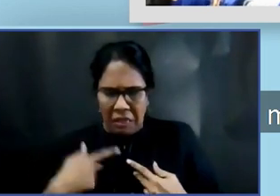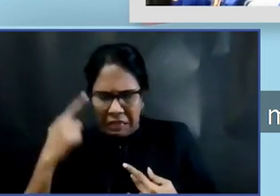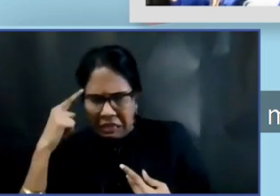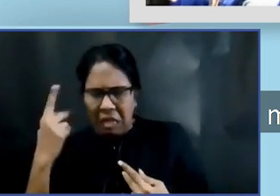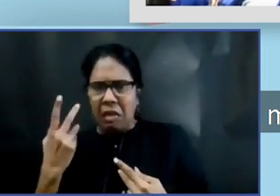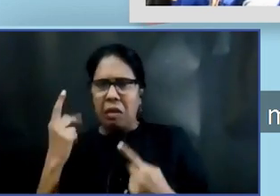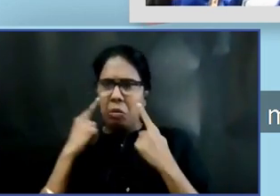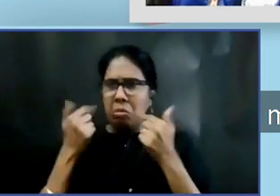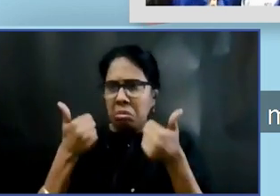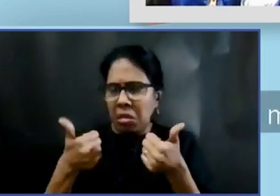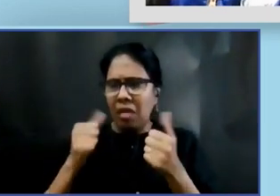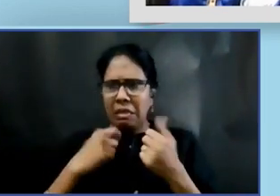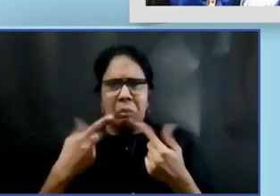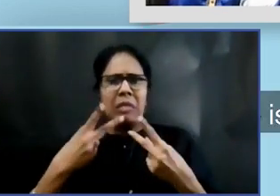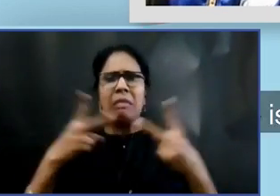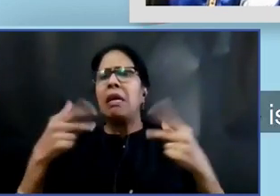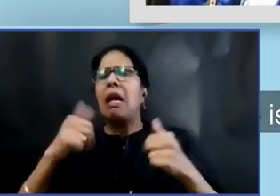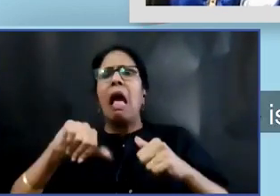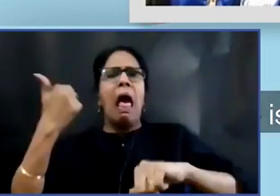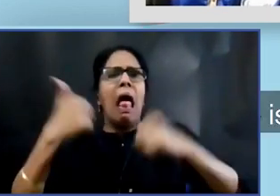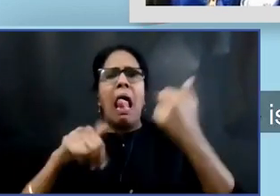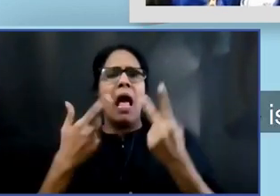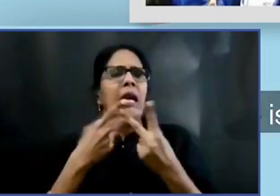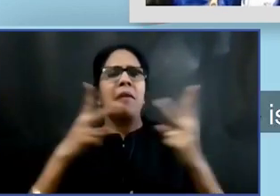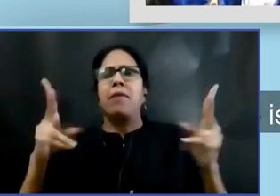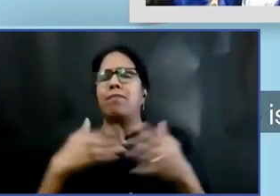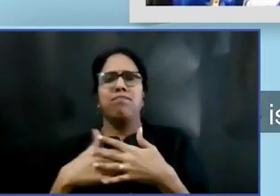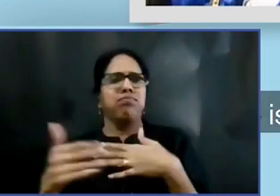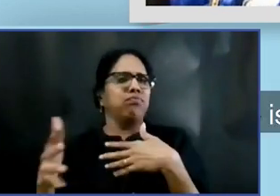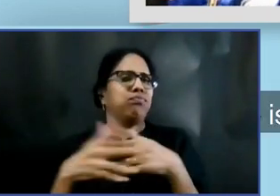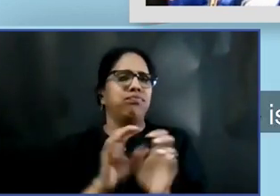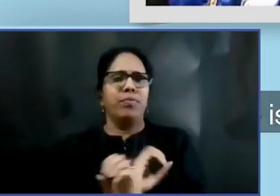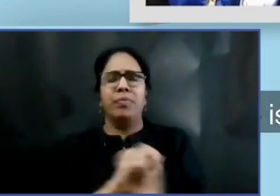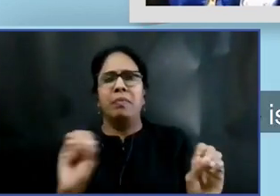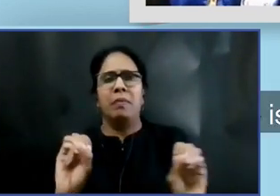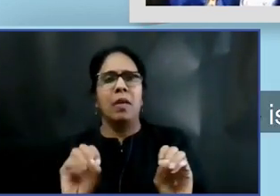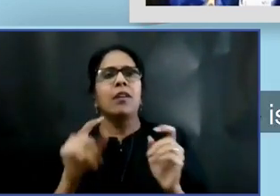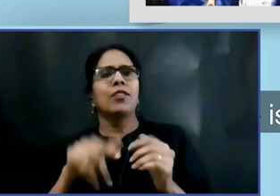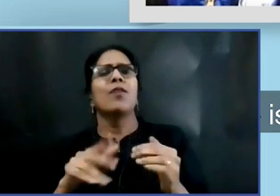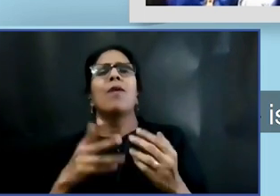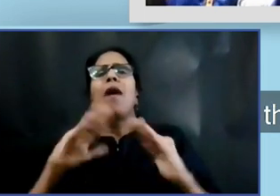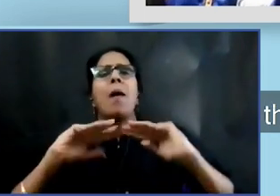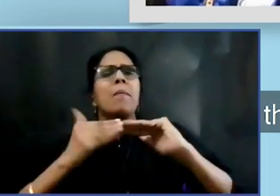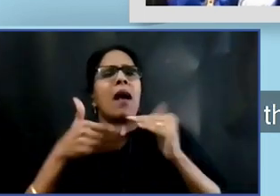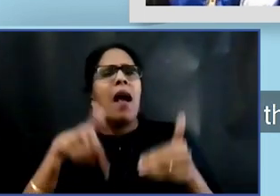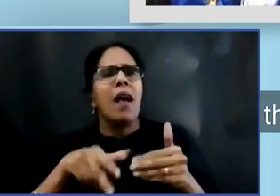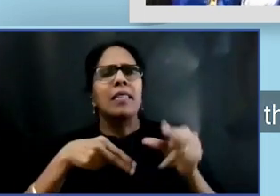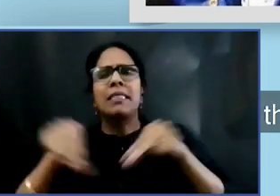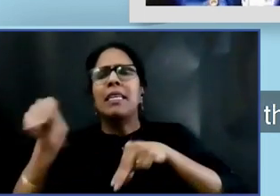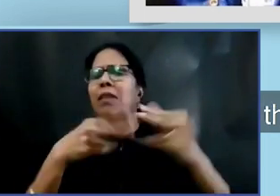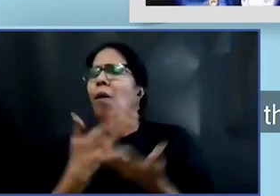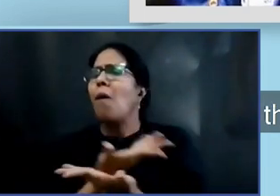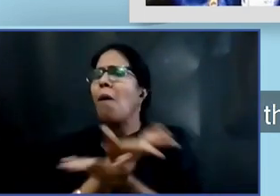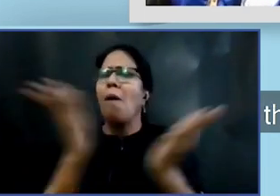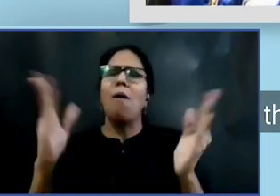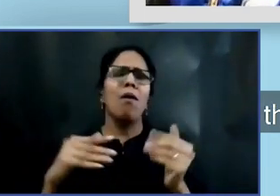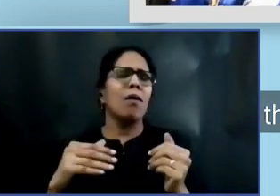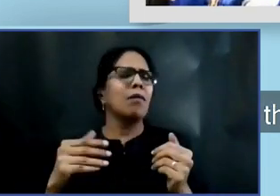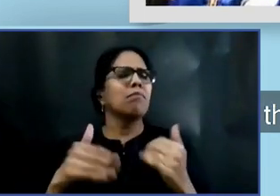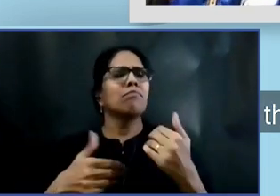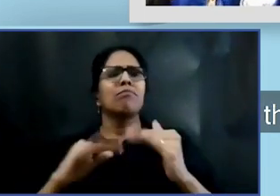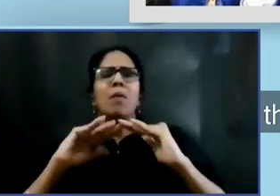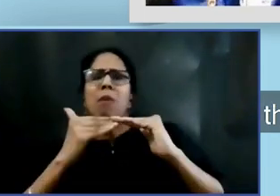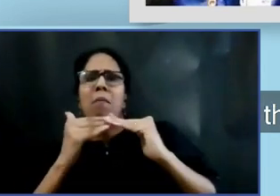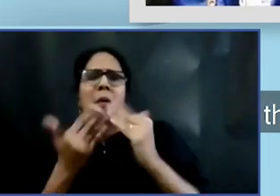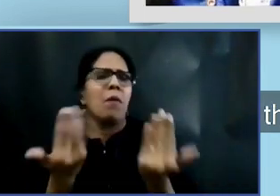फर्क नहीं करता है चेस और ये जो गेम है वो सबके साथ ही खेला जाता है सर तो ये मुझे अच्छा लगता है